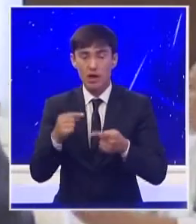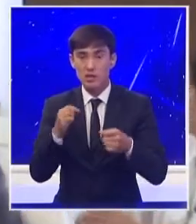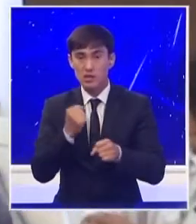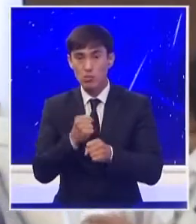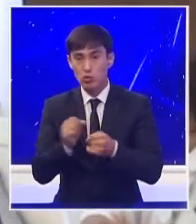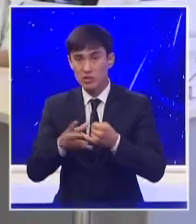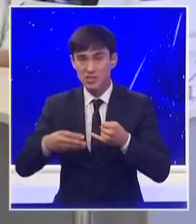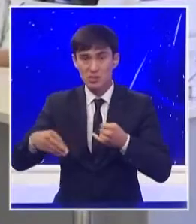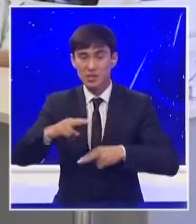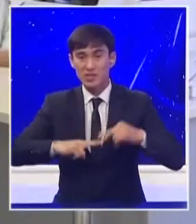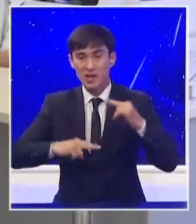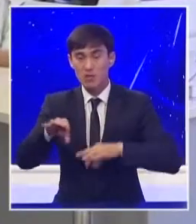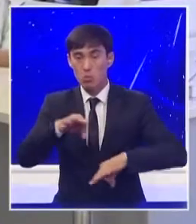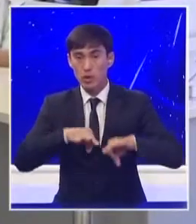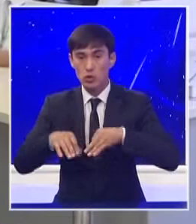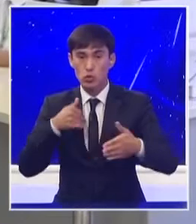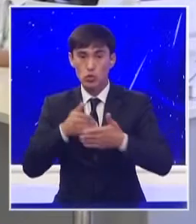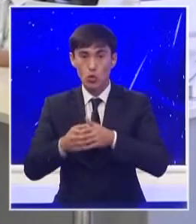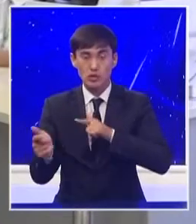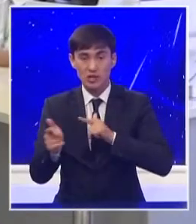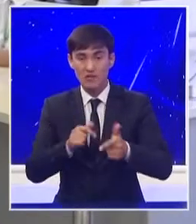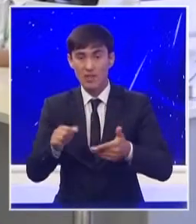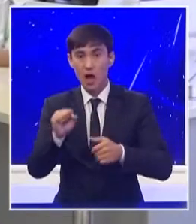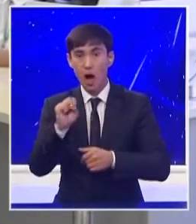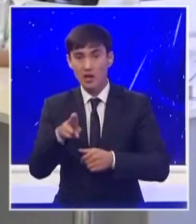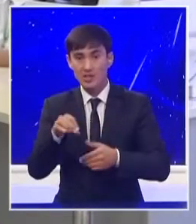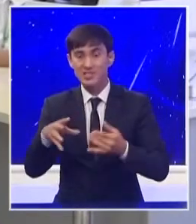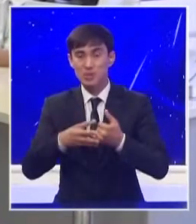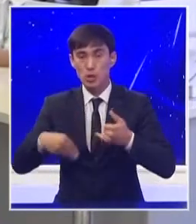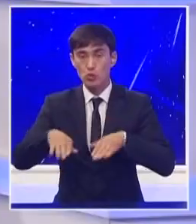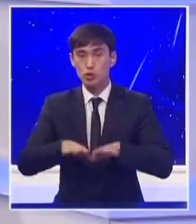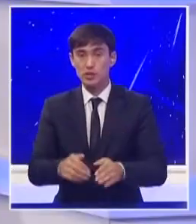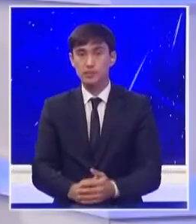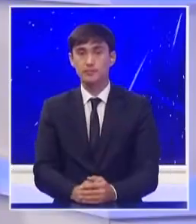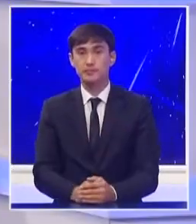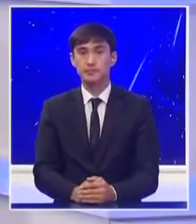разработки землеустроительного проекта до изготовления акта на земельный участок.